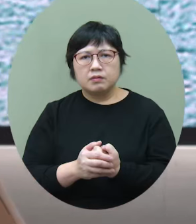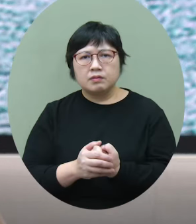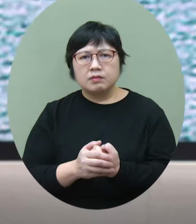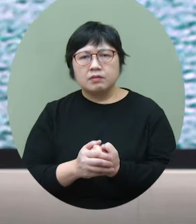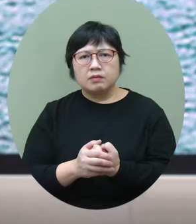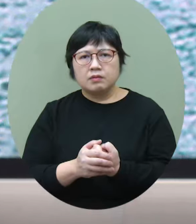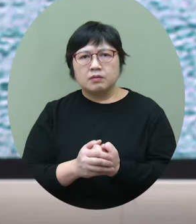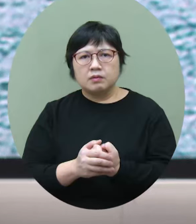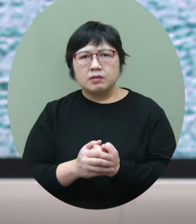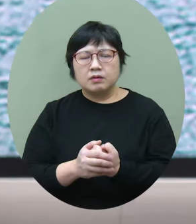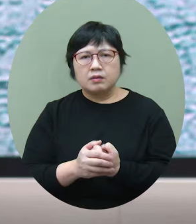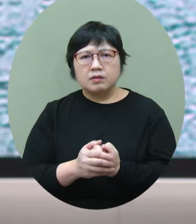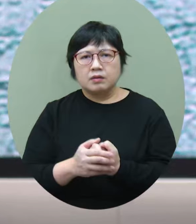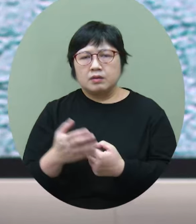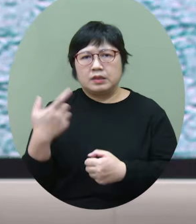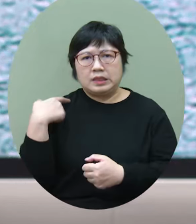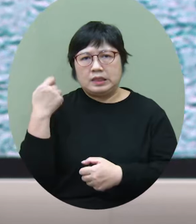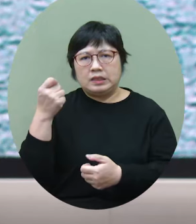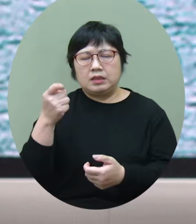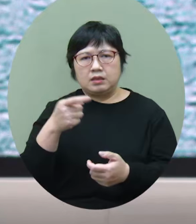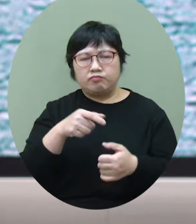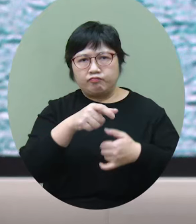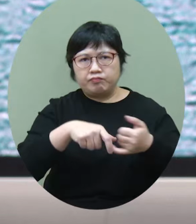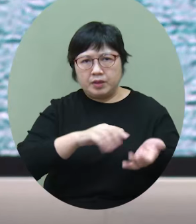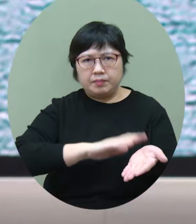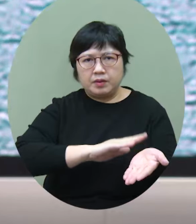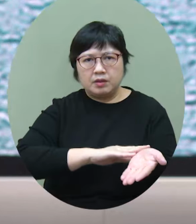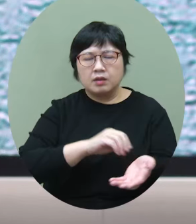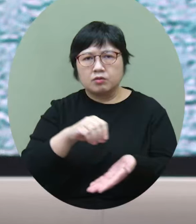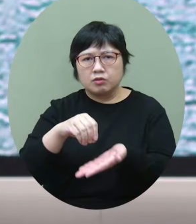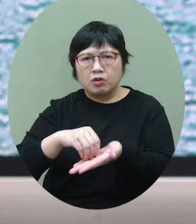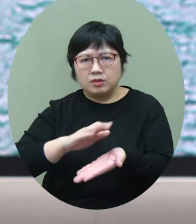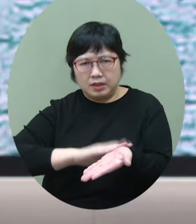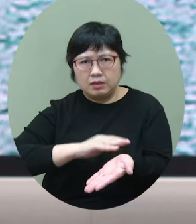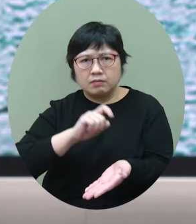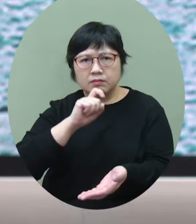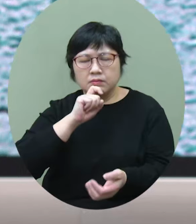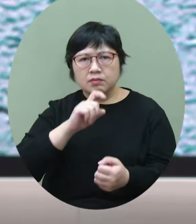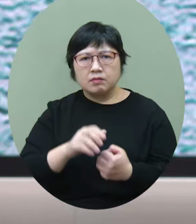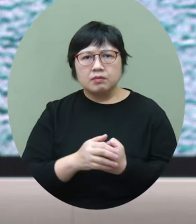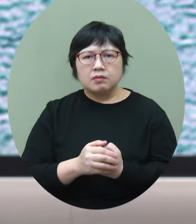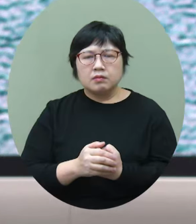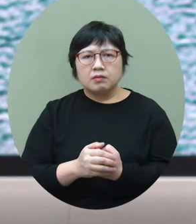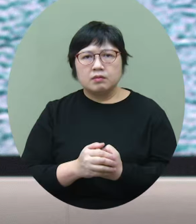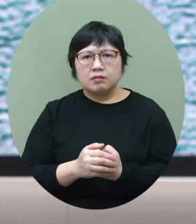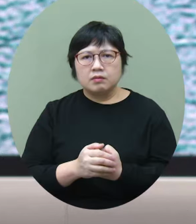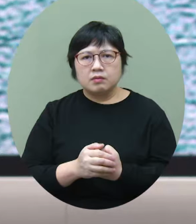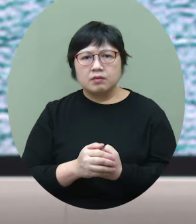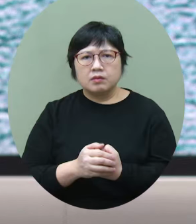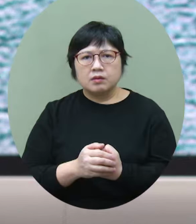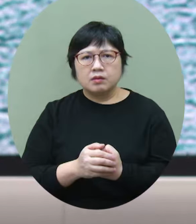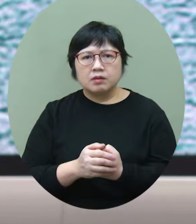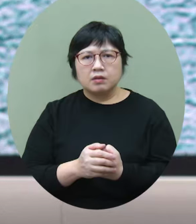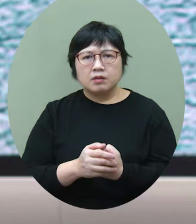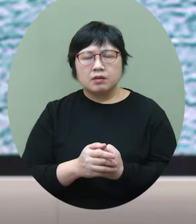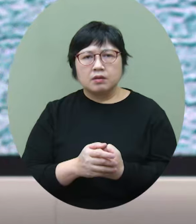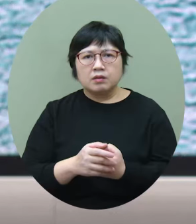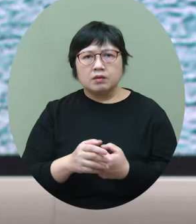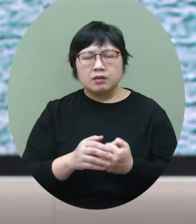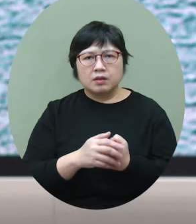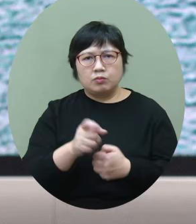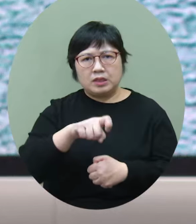佢係我哋之前有個個案啦，佢係確診個案啦，咁我哋即係9000多嘅個，咁我